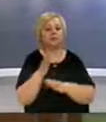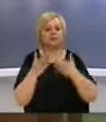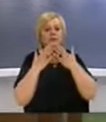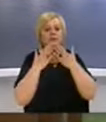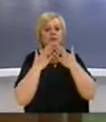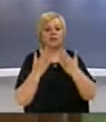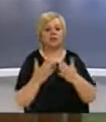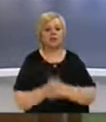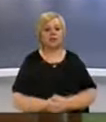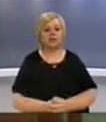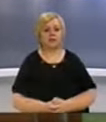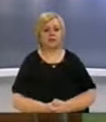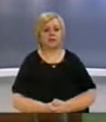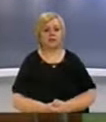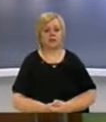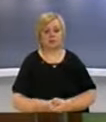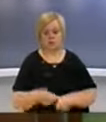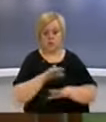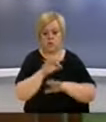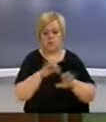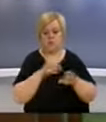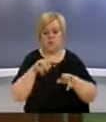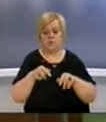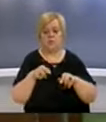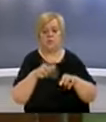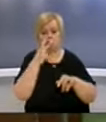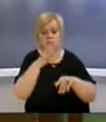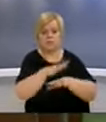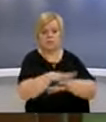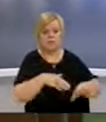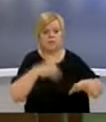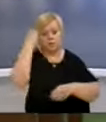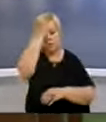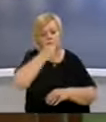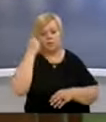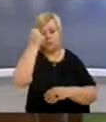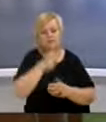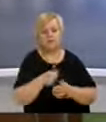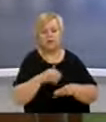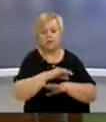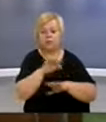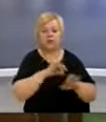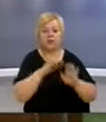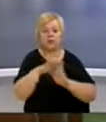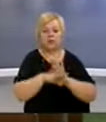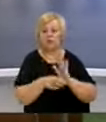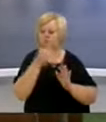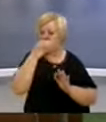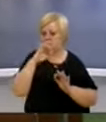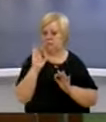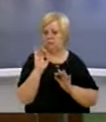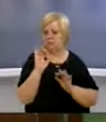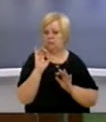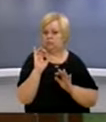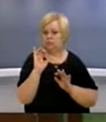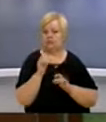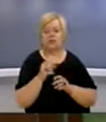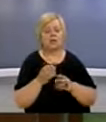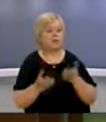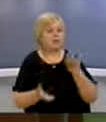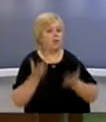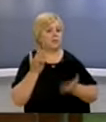Kryetari i Kuvendit. Ky projekt ligj tash që ka në Kuvendin e Kosovës është një projekt ligj më i avancuar në krahasim me